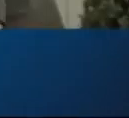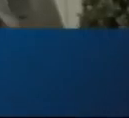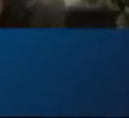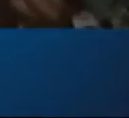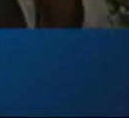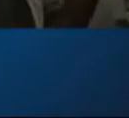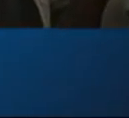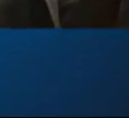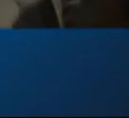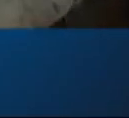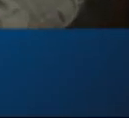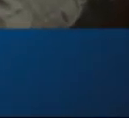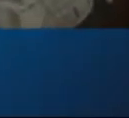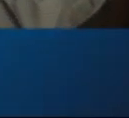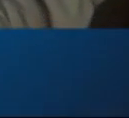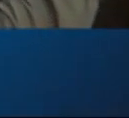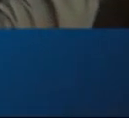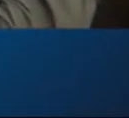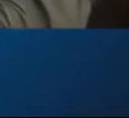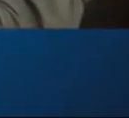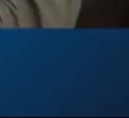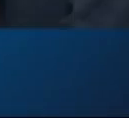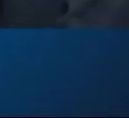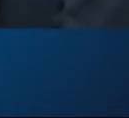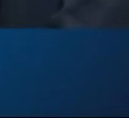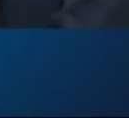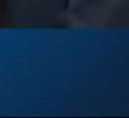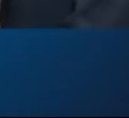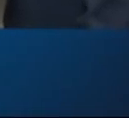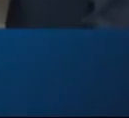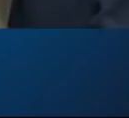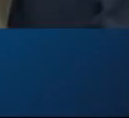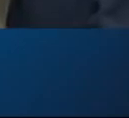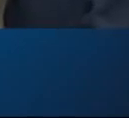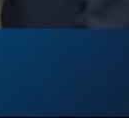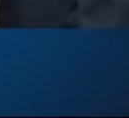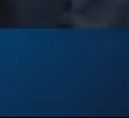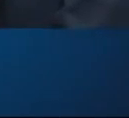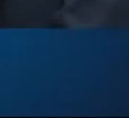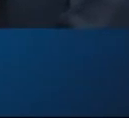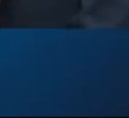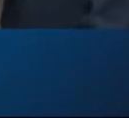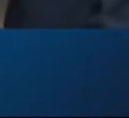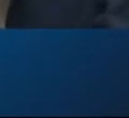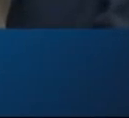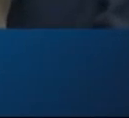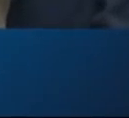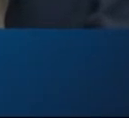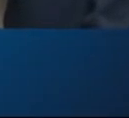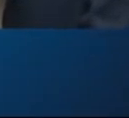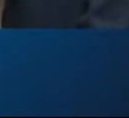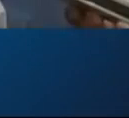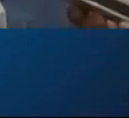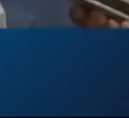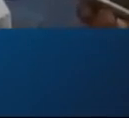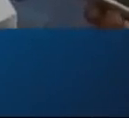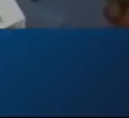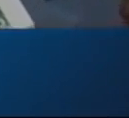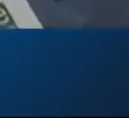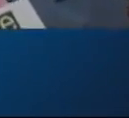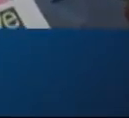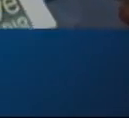apparaît confiant quand, du côté des rebelles, Riek Machar exige la libération immédiate de 11 de ses proches en échange d'un arrêt